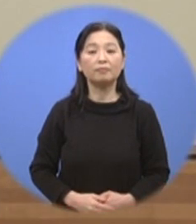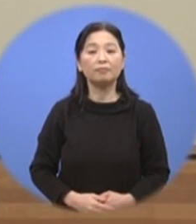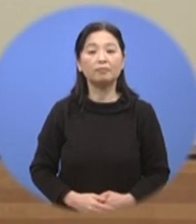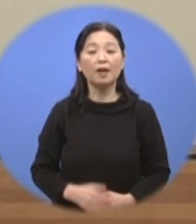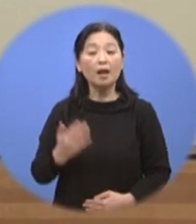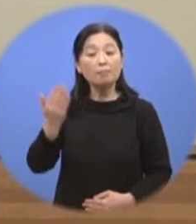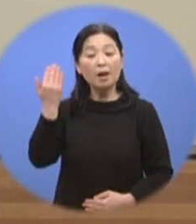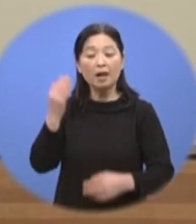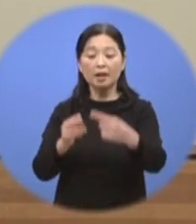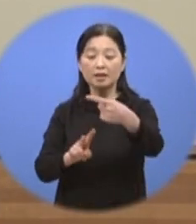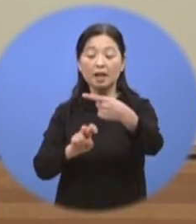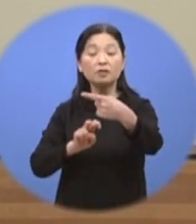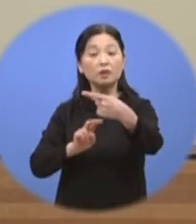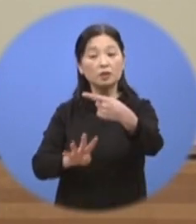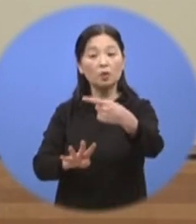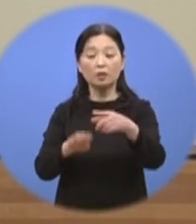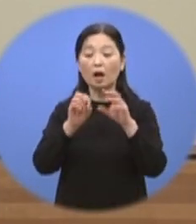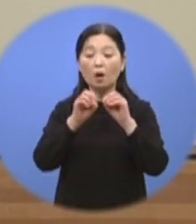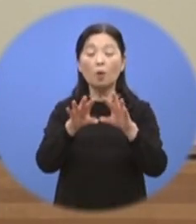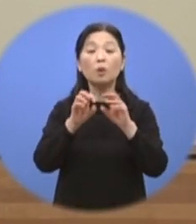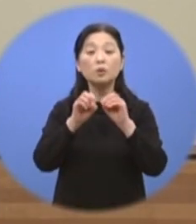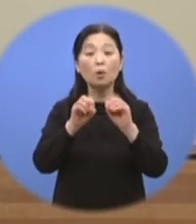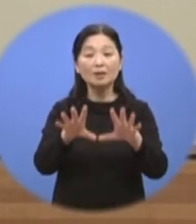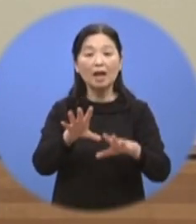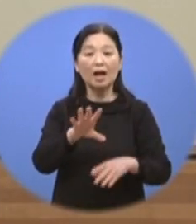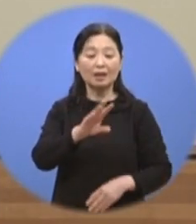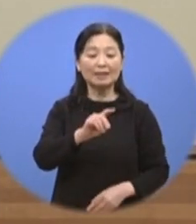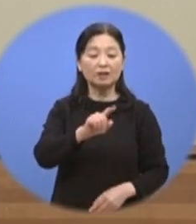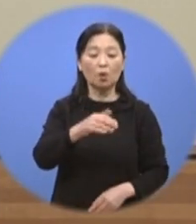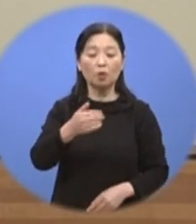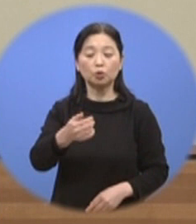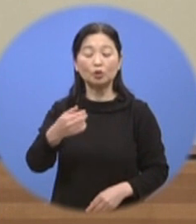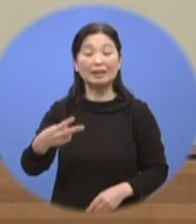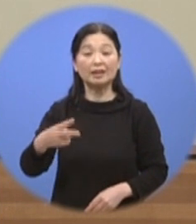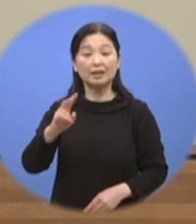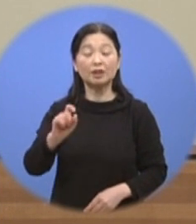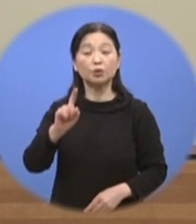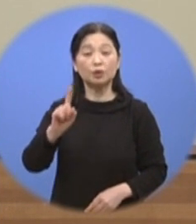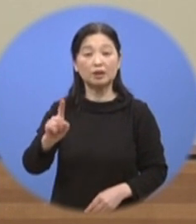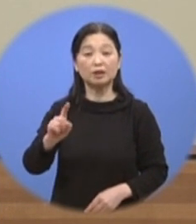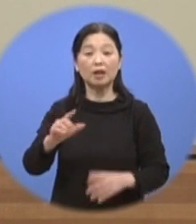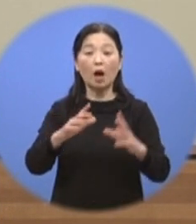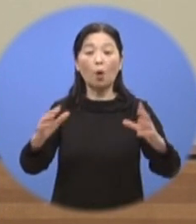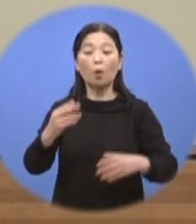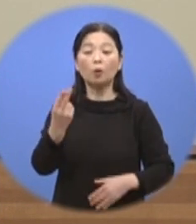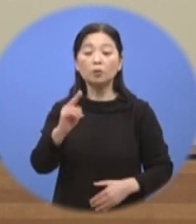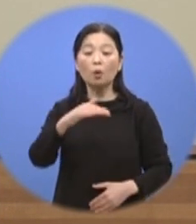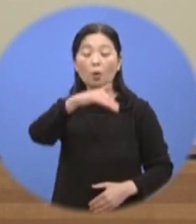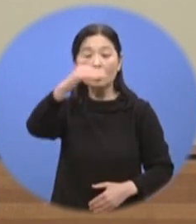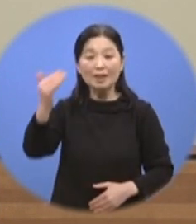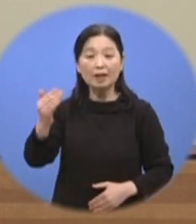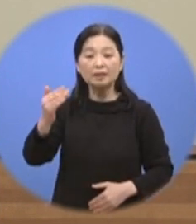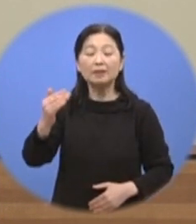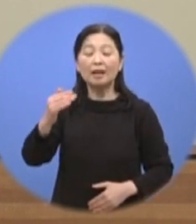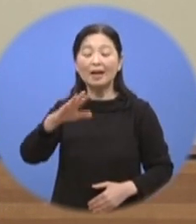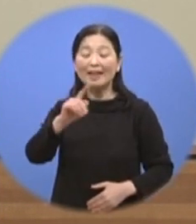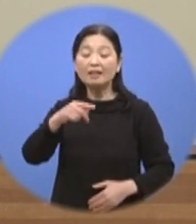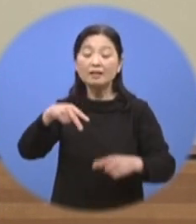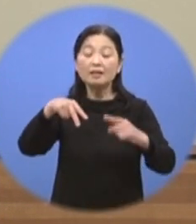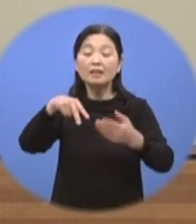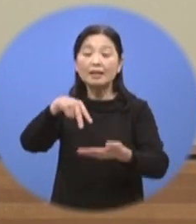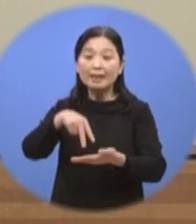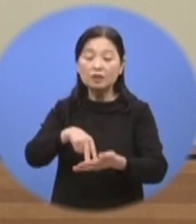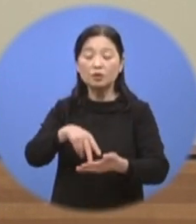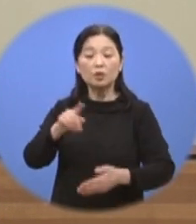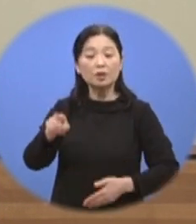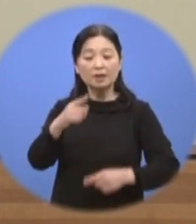1月24日に放送された紀の国21大戸山県立自然公園におきまして、自然公